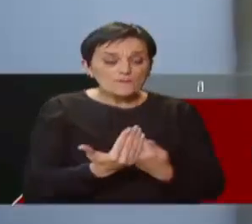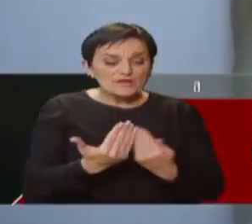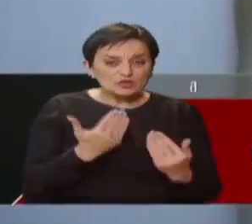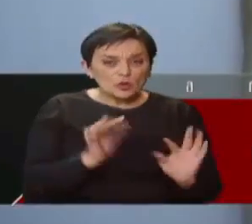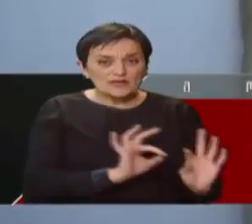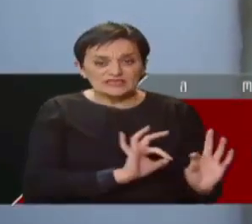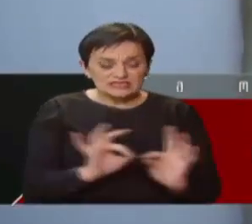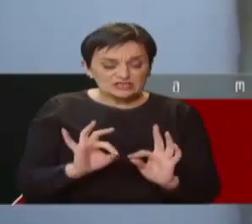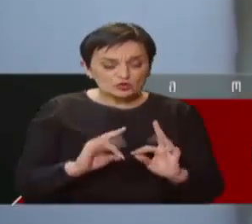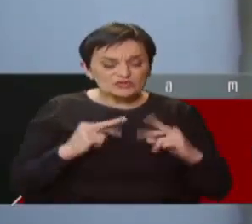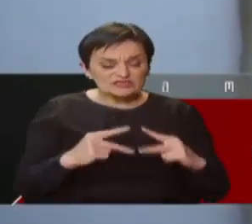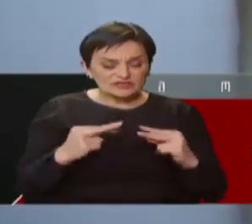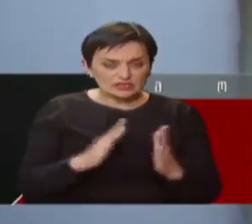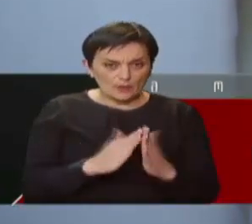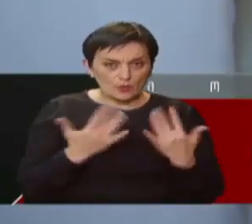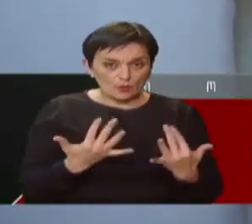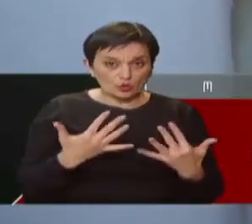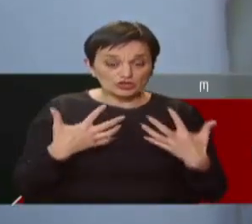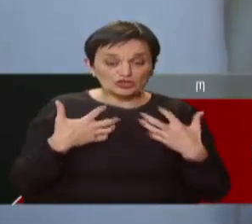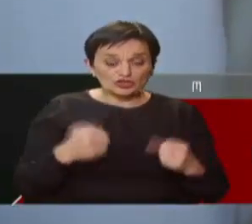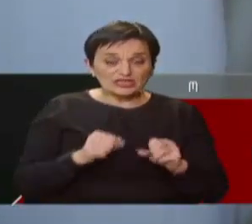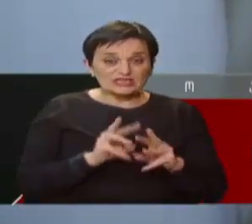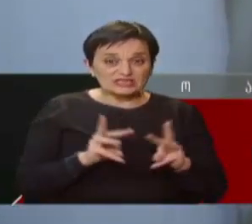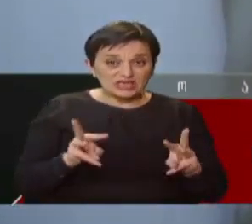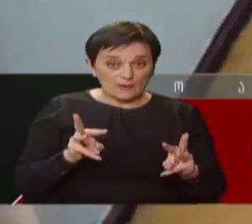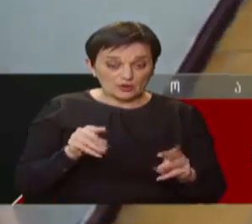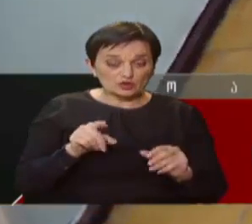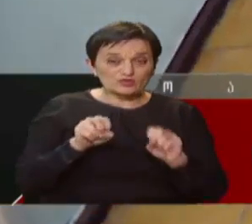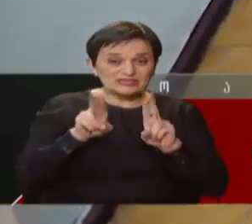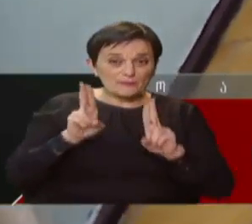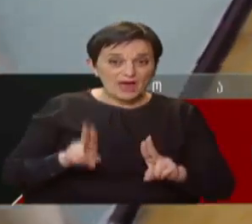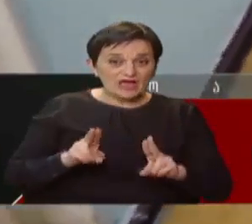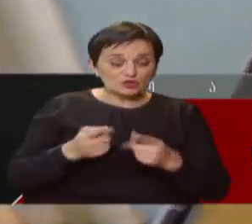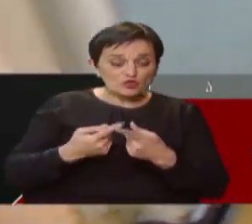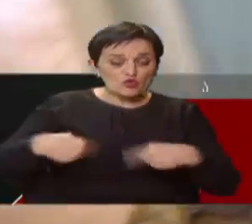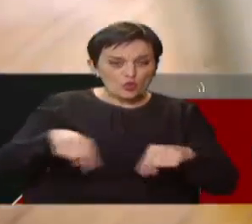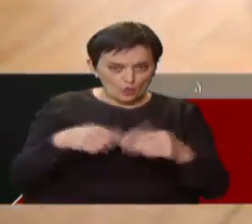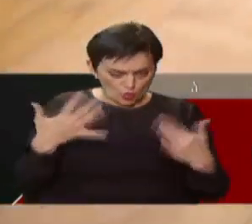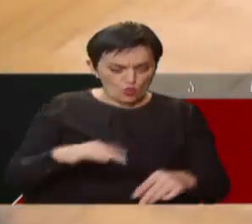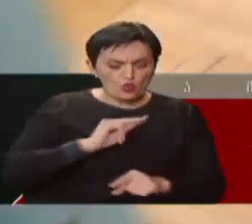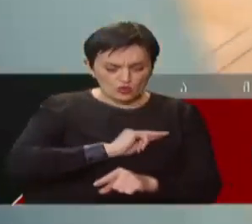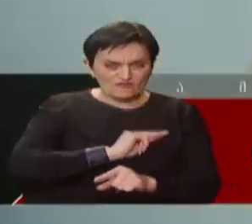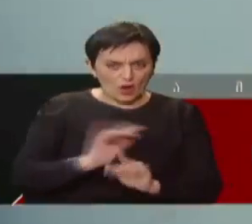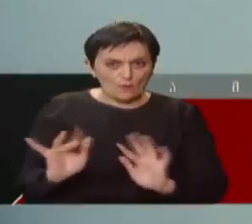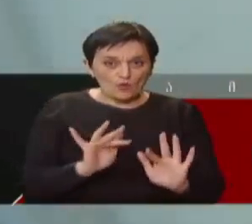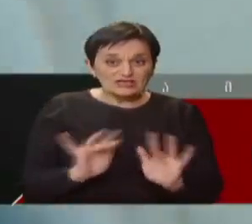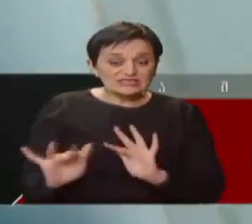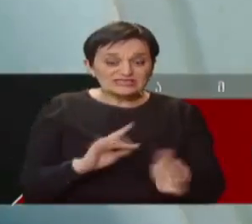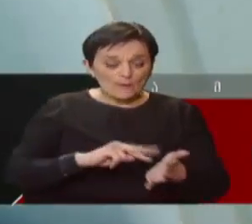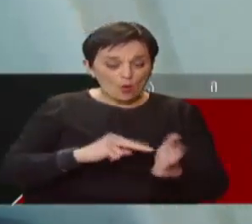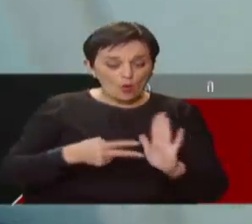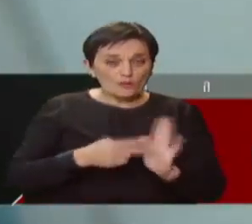სისტემურ ცვლილებას მოითხოვენ. Ამ საკითხზე ჯანდაცვის სამინისტროში შექმნილი სპეციალური კომიტეტი უკვე მუშაობს და სამოქმედო